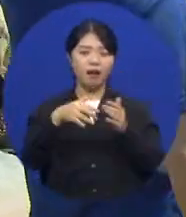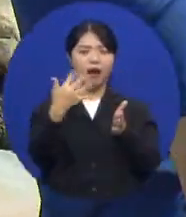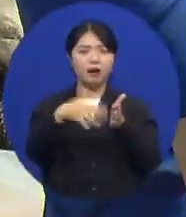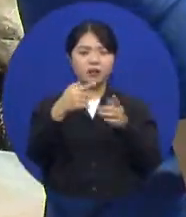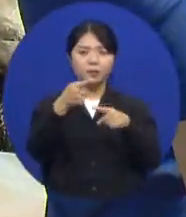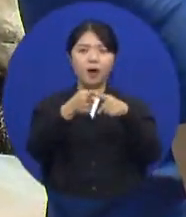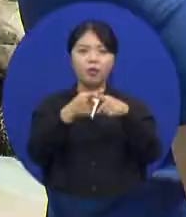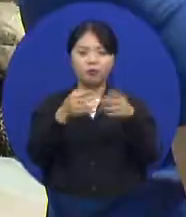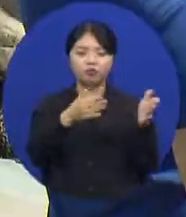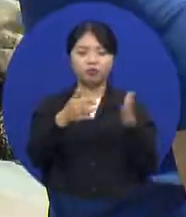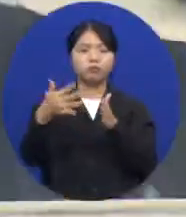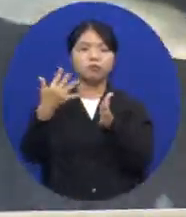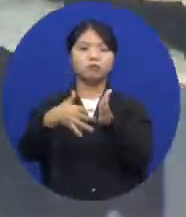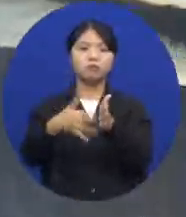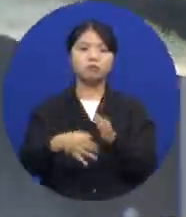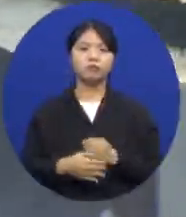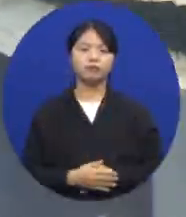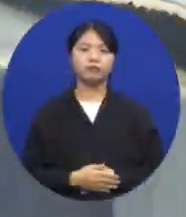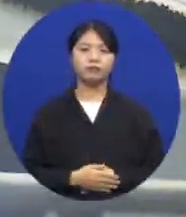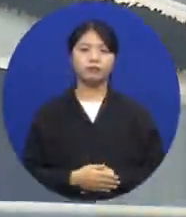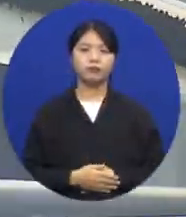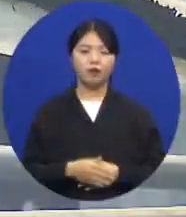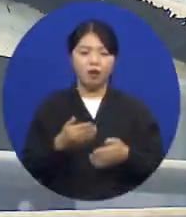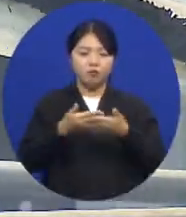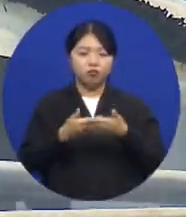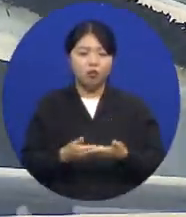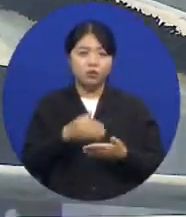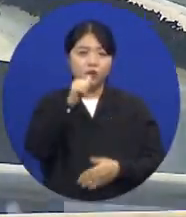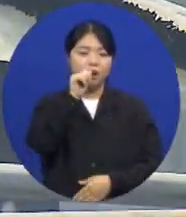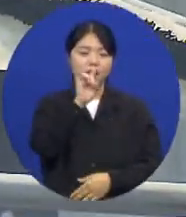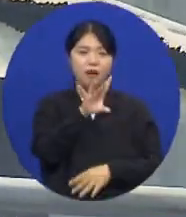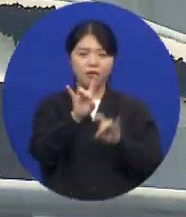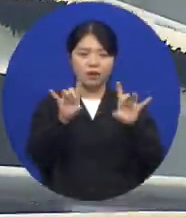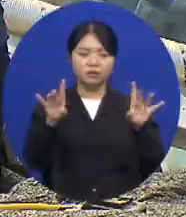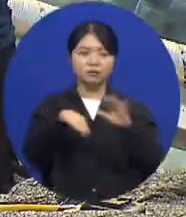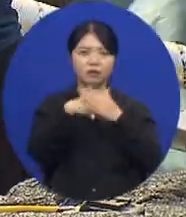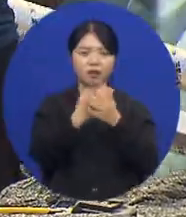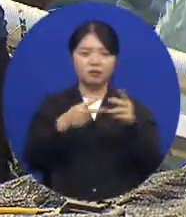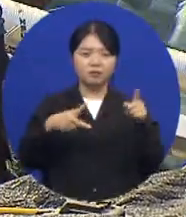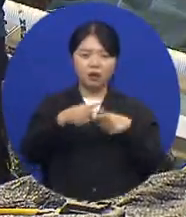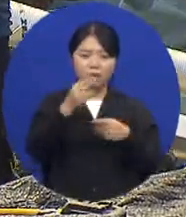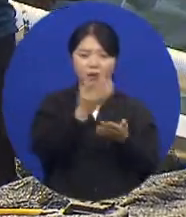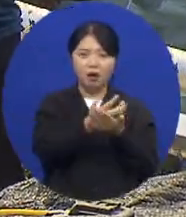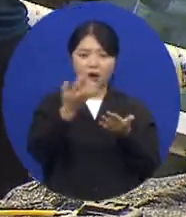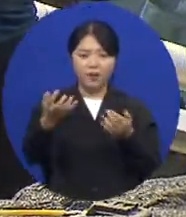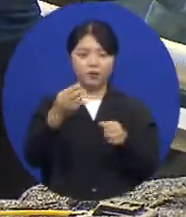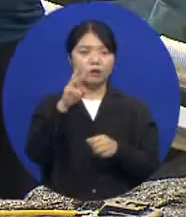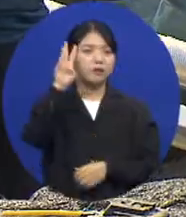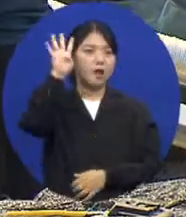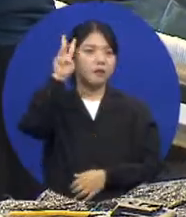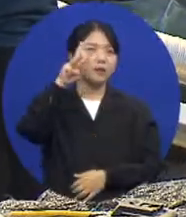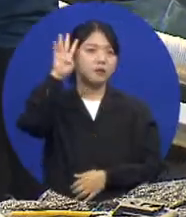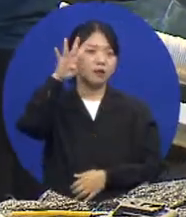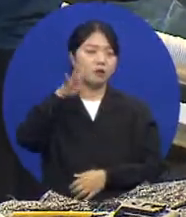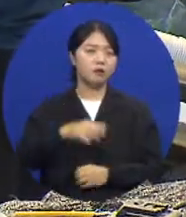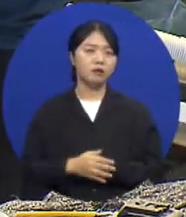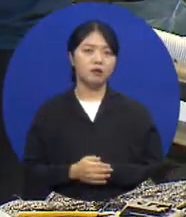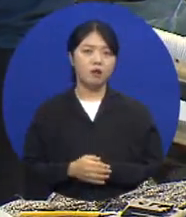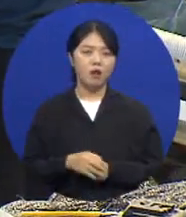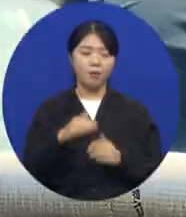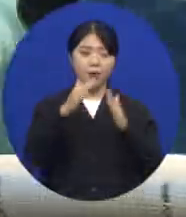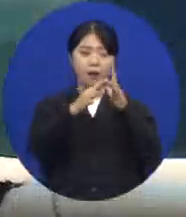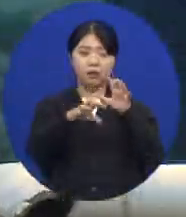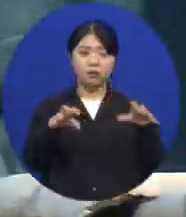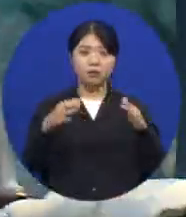절반도 치우지 못했습니다. 무거운 철제를 하나씩 자르고 나르는 데 걸리는 시간만 사나흘. 마을